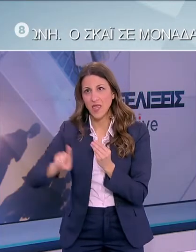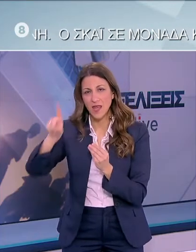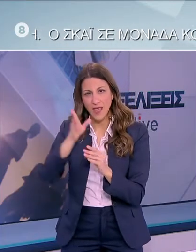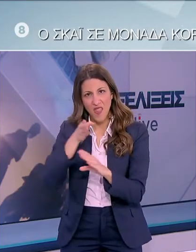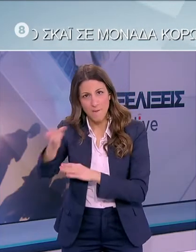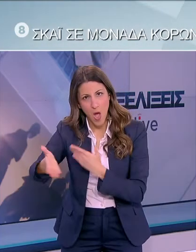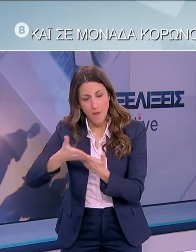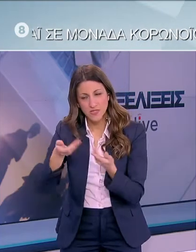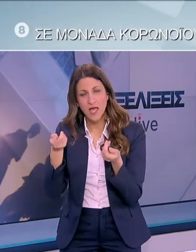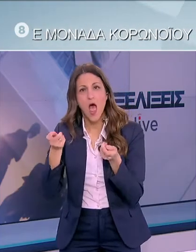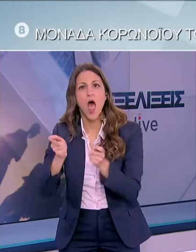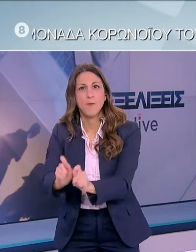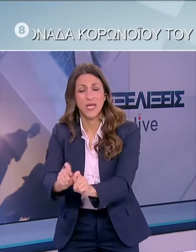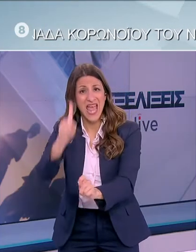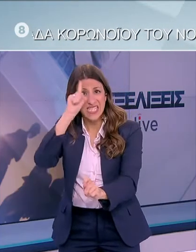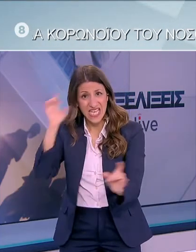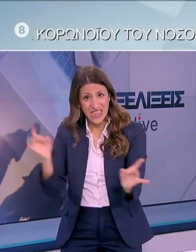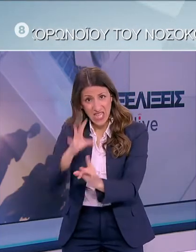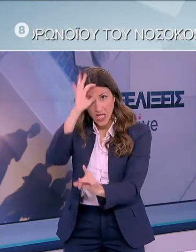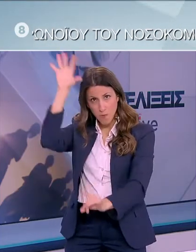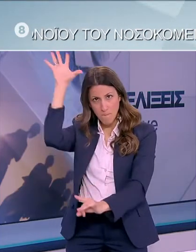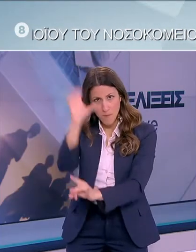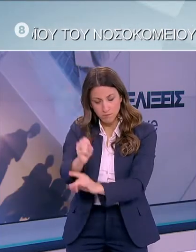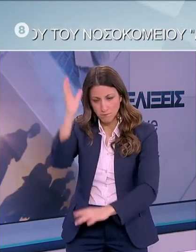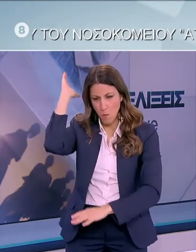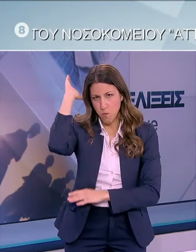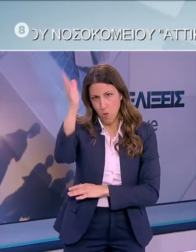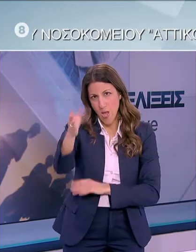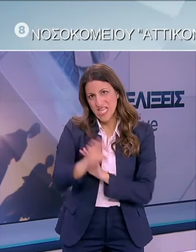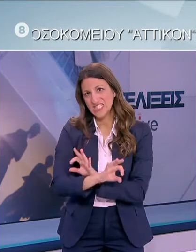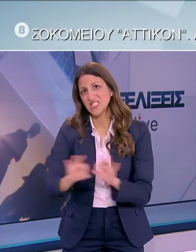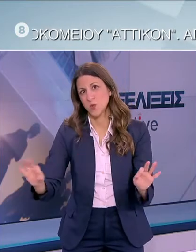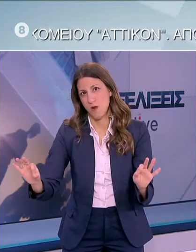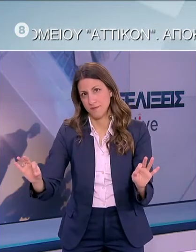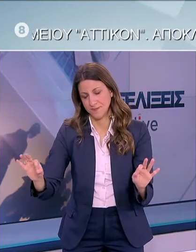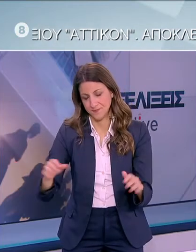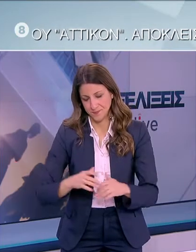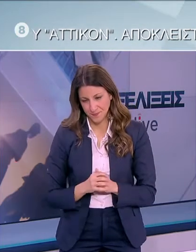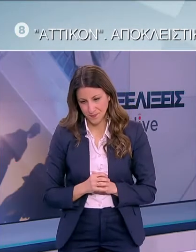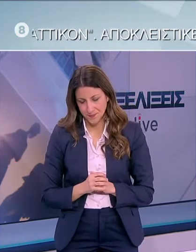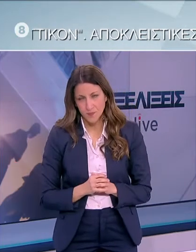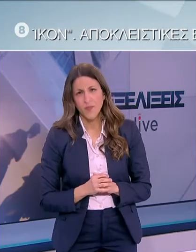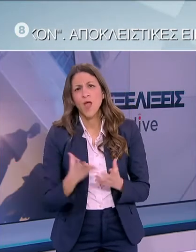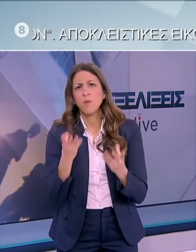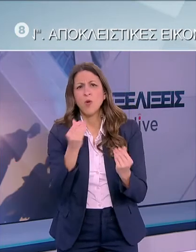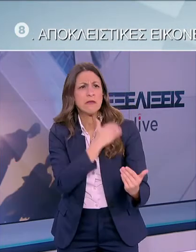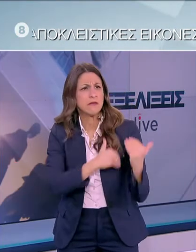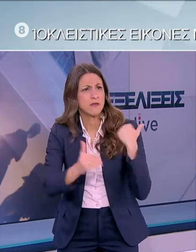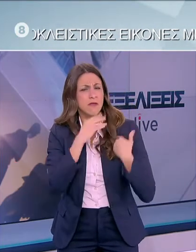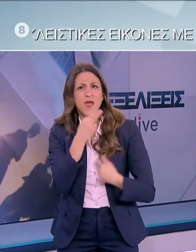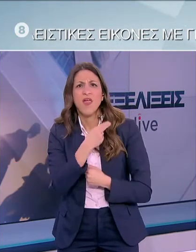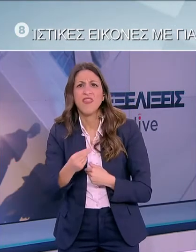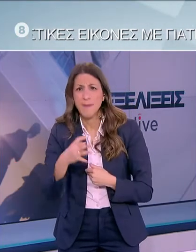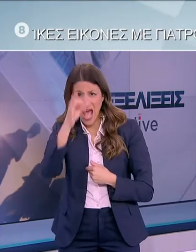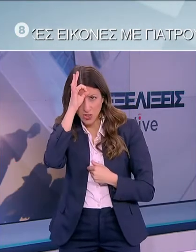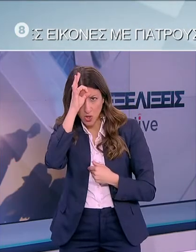μην έχει κανείς αμφιβολία ότι θα επιβληθούν τα προβλεπόμενα πρόστιμα, όπως και τα πρόστιμα για τις υπαίθριες συγκεντρώσεις. Ρωτούν συνεχώς κάποιοι αν θα στείλουμε την